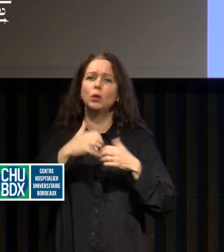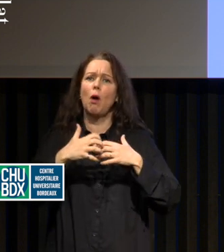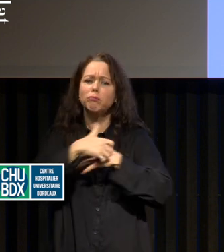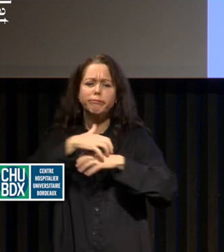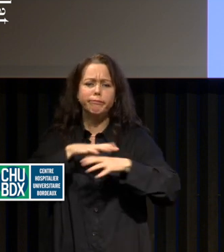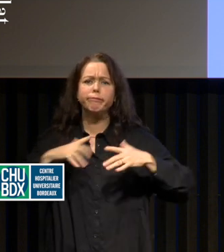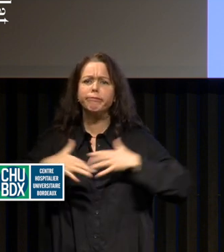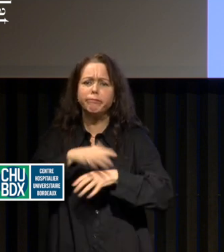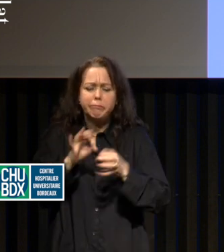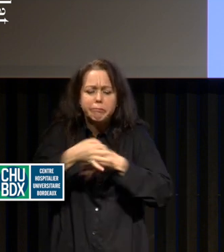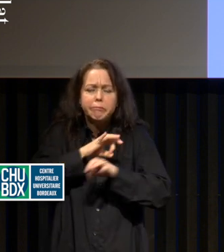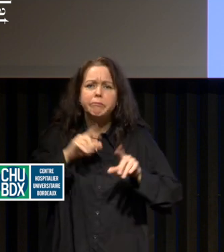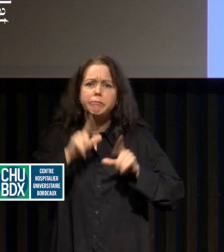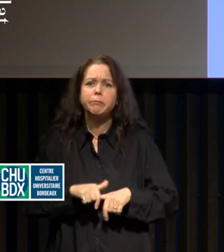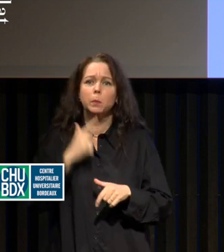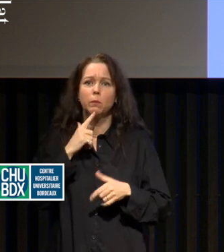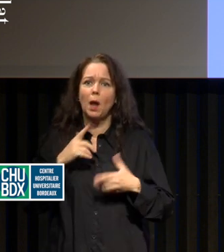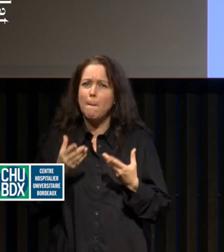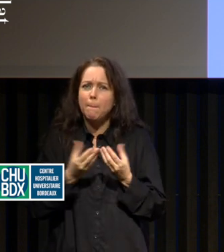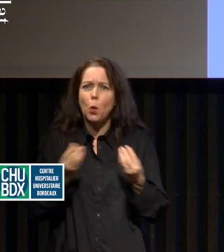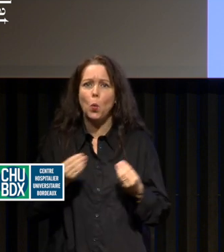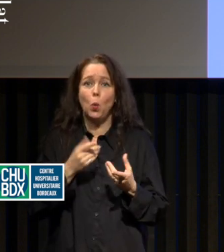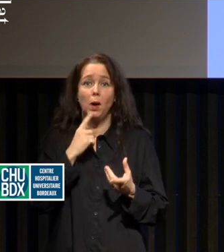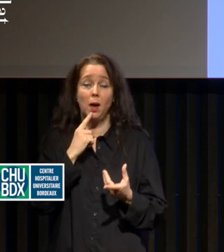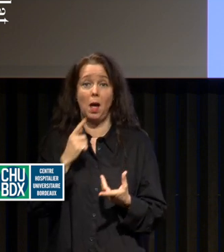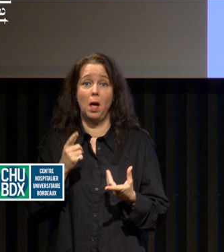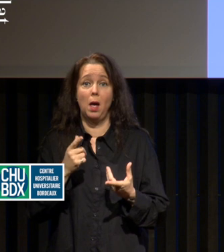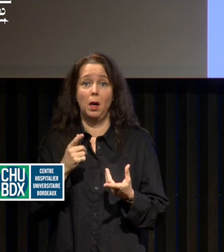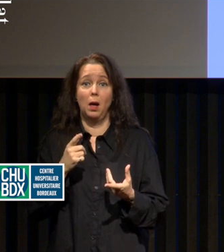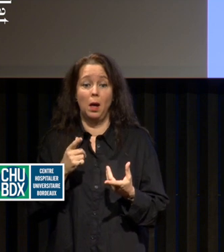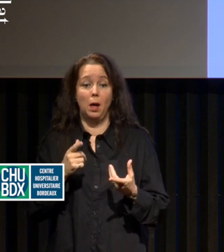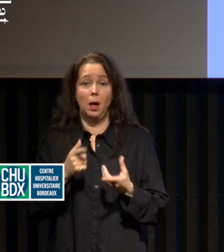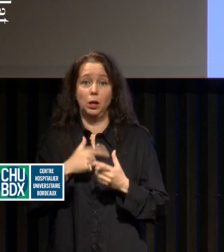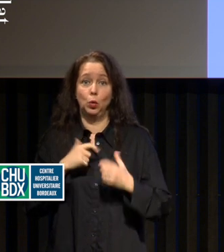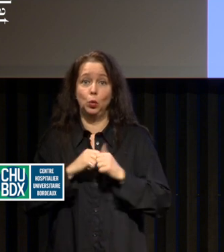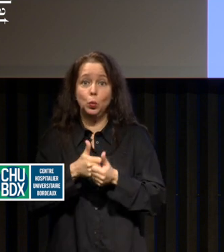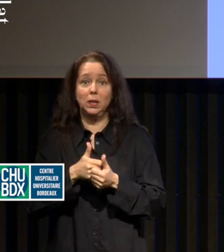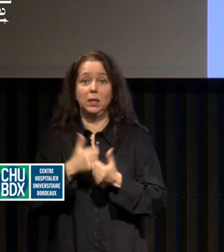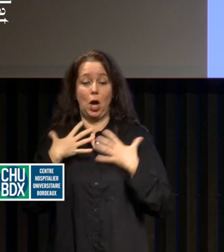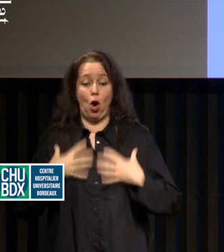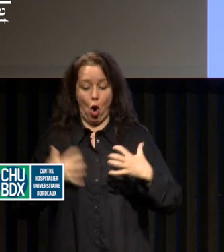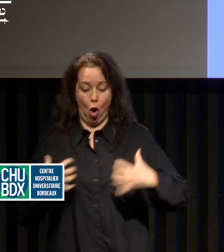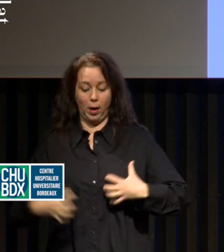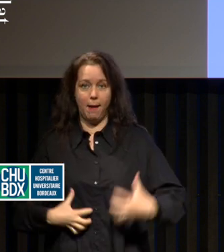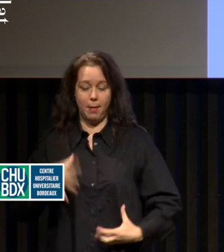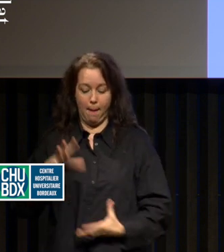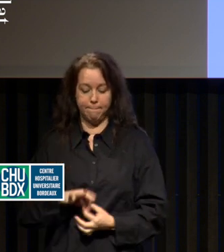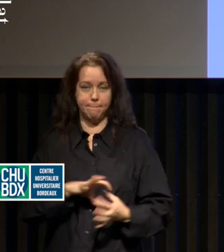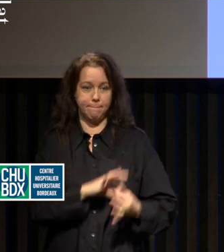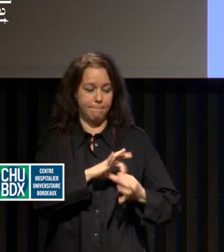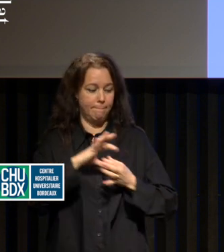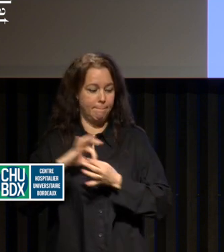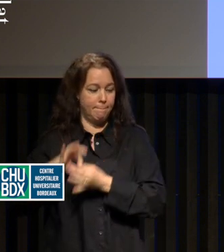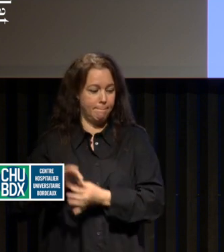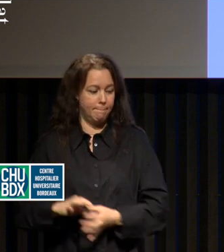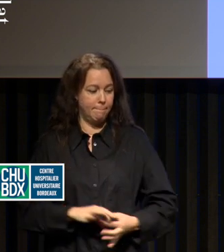de systèmes de micro-organismes qui vont être en connexion avec les organes de votre corps. Par exemple, la peau.